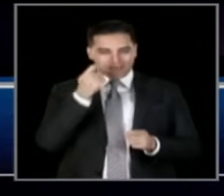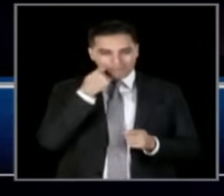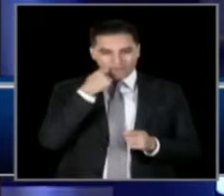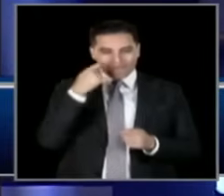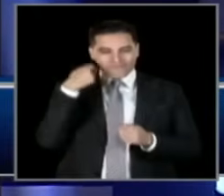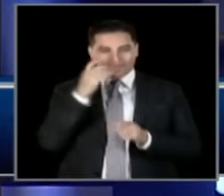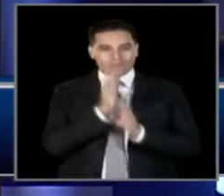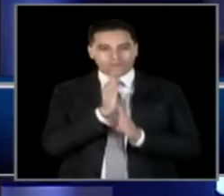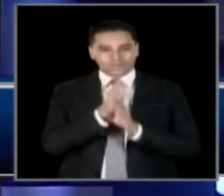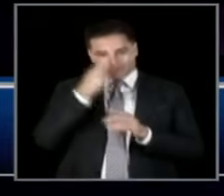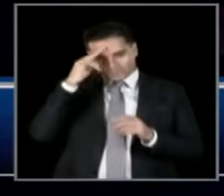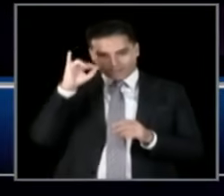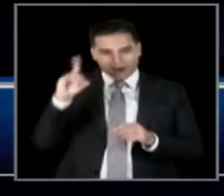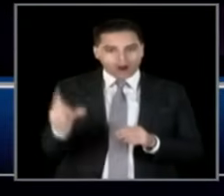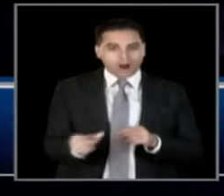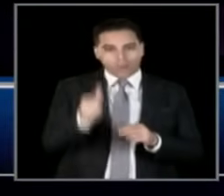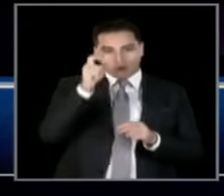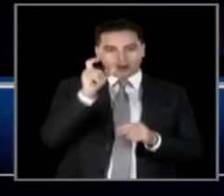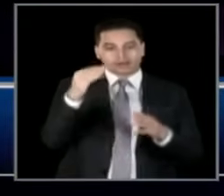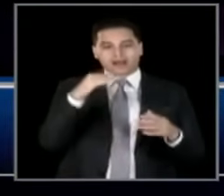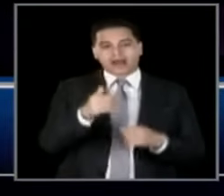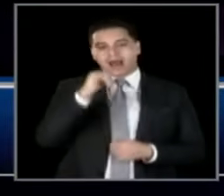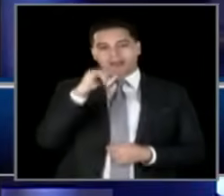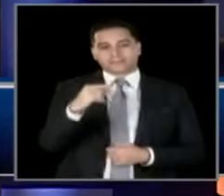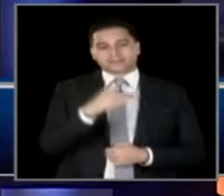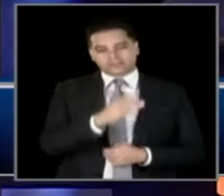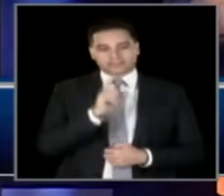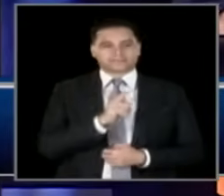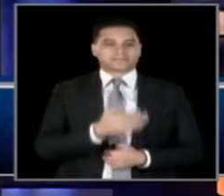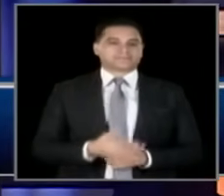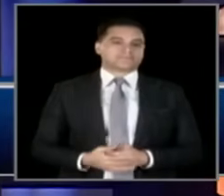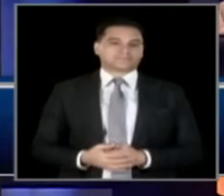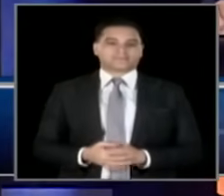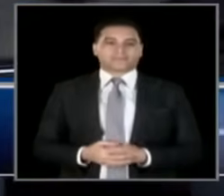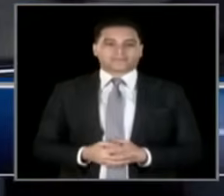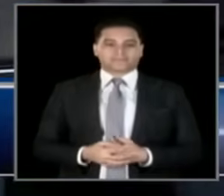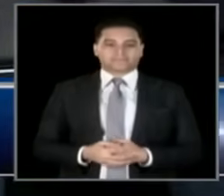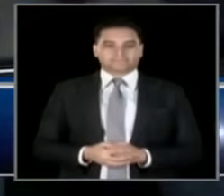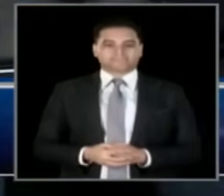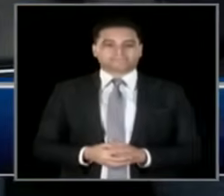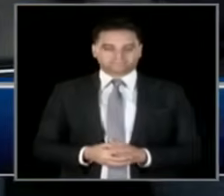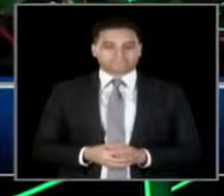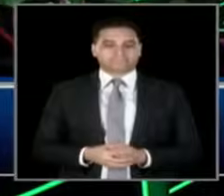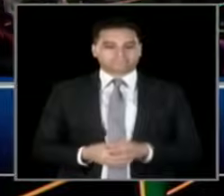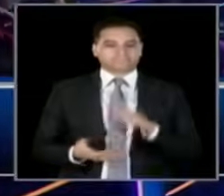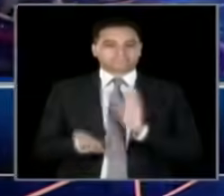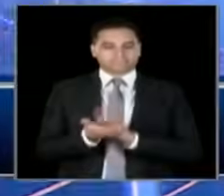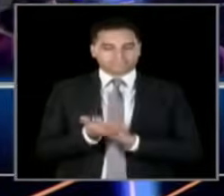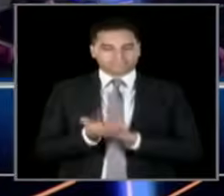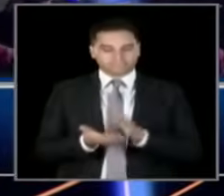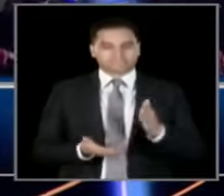ياسمين إجابتك؟ مروان حام. مروان حامد إجابة صحيحة. برافو عليك